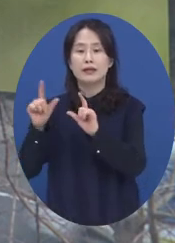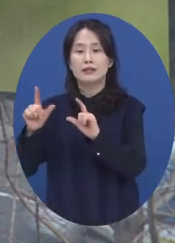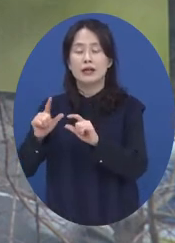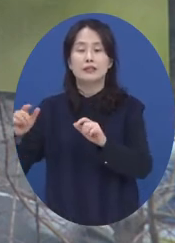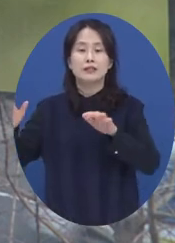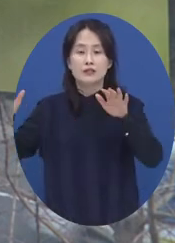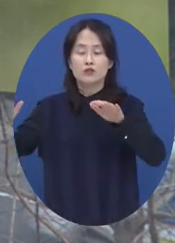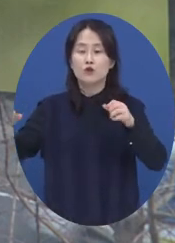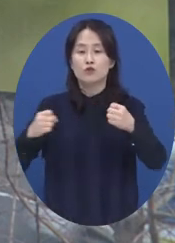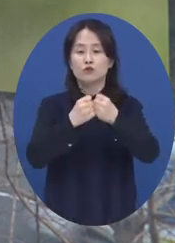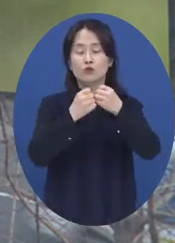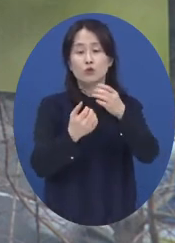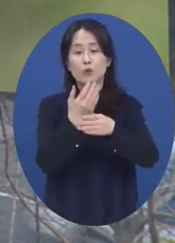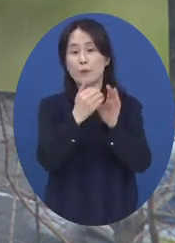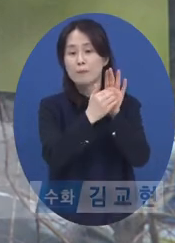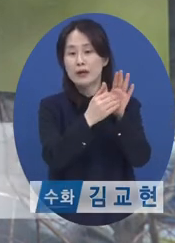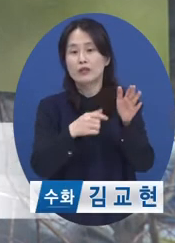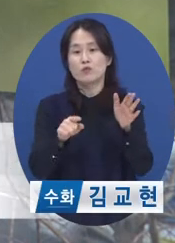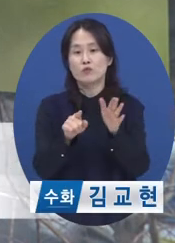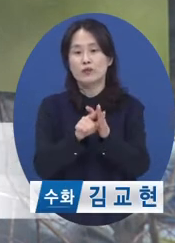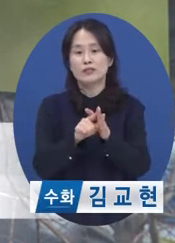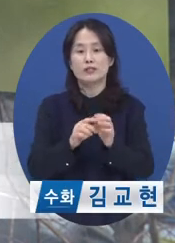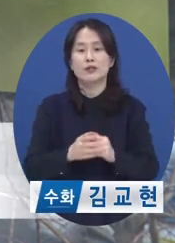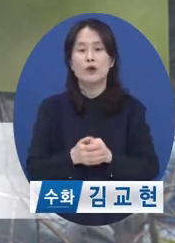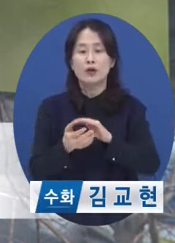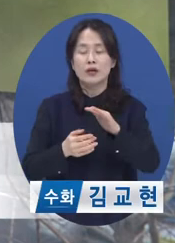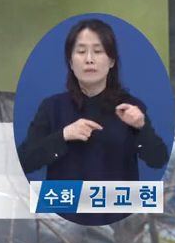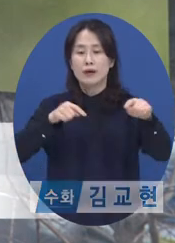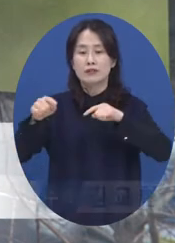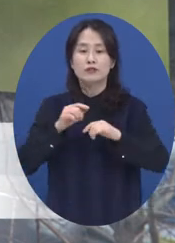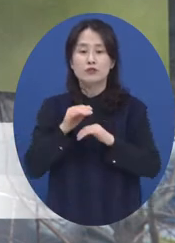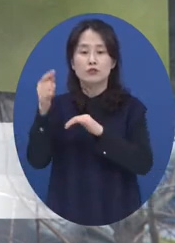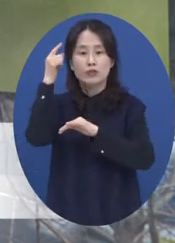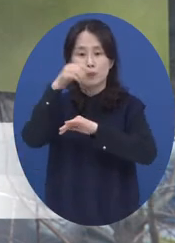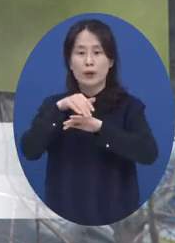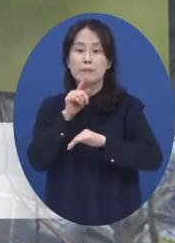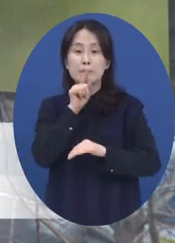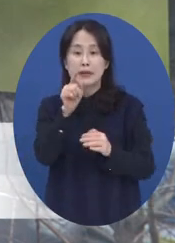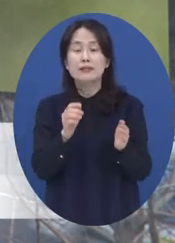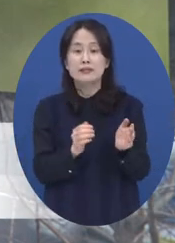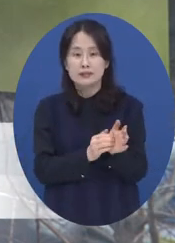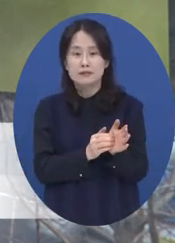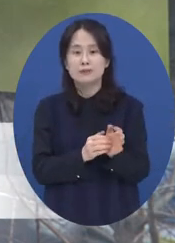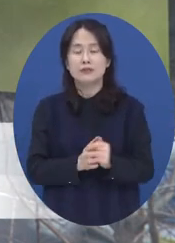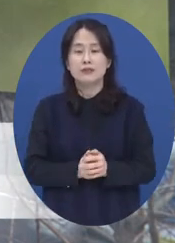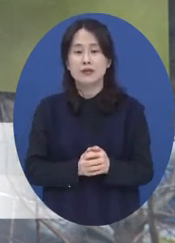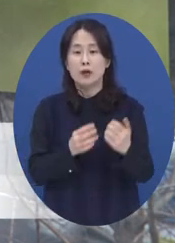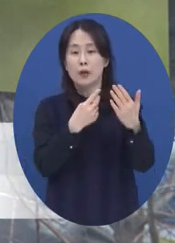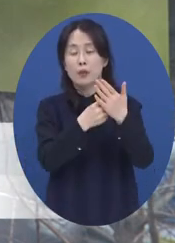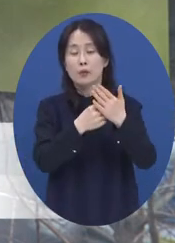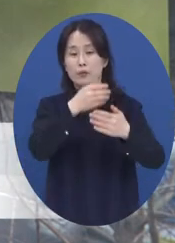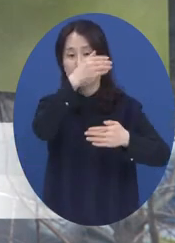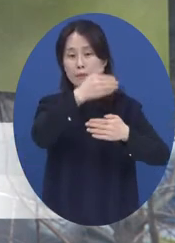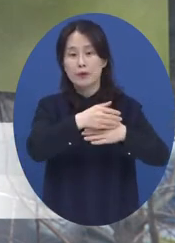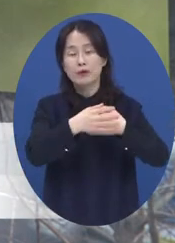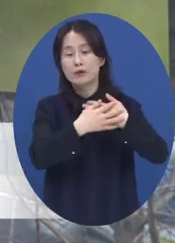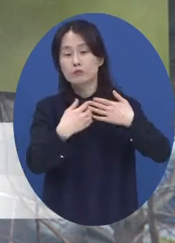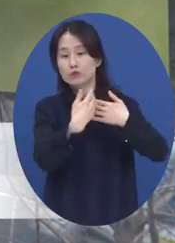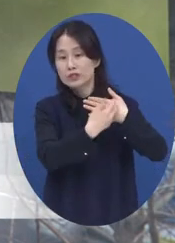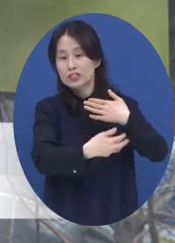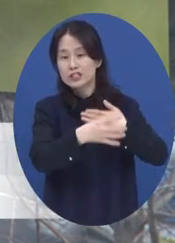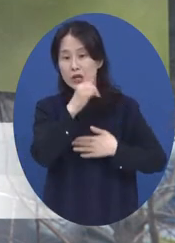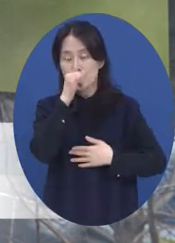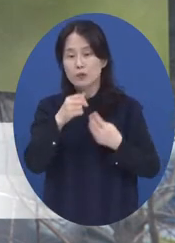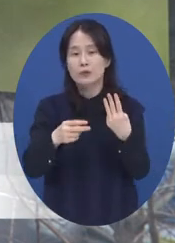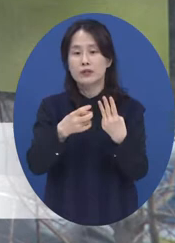경기도가 야생 조류 충돌 사고를 막기 위해 경기 조류 충돌 예방 정책 추진 계획을 발표했습니다. 투명